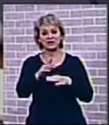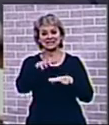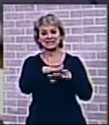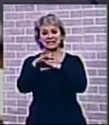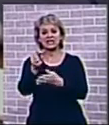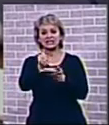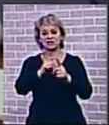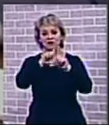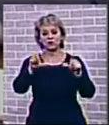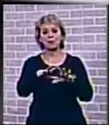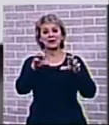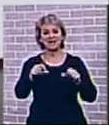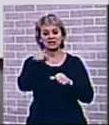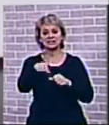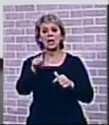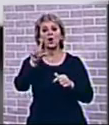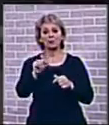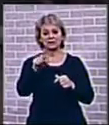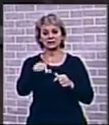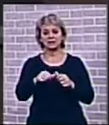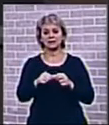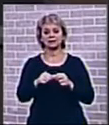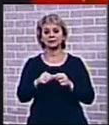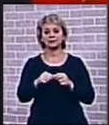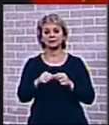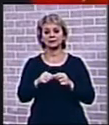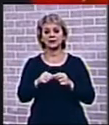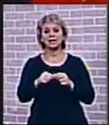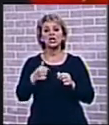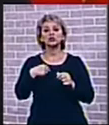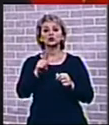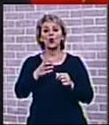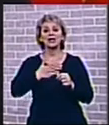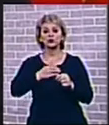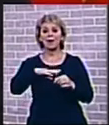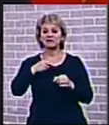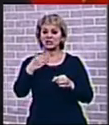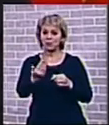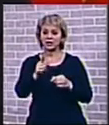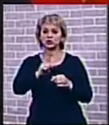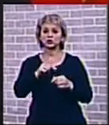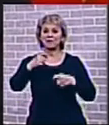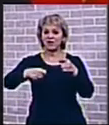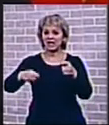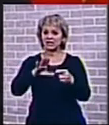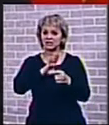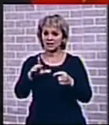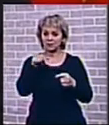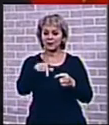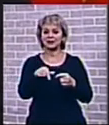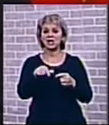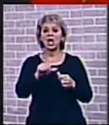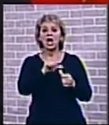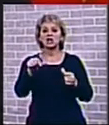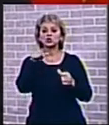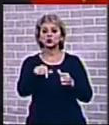из резервного фонда правительства в понедельник. На что хочу обратить внимание, чтобы волокиты не было,